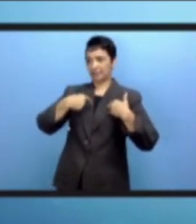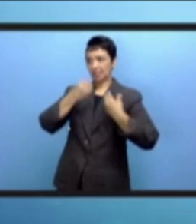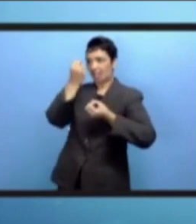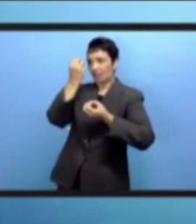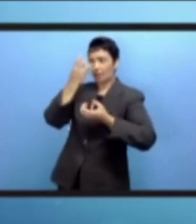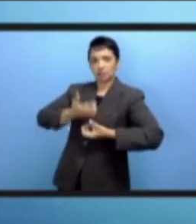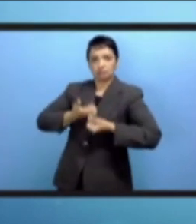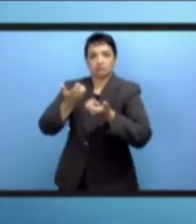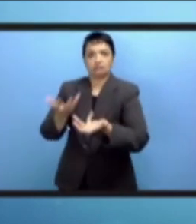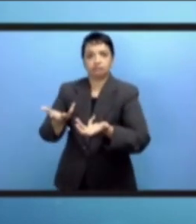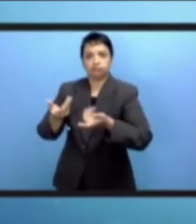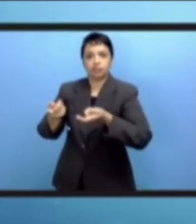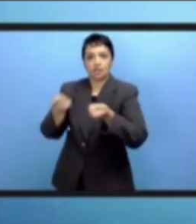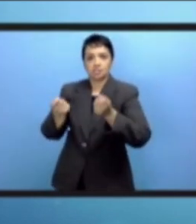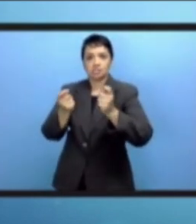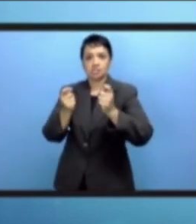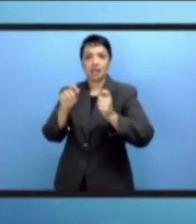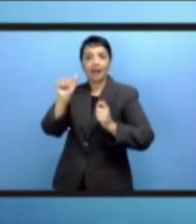под угрозой.